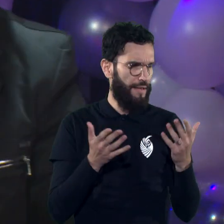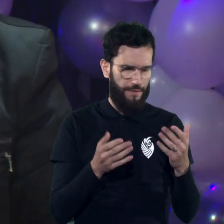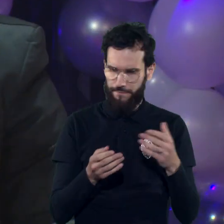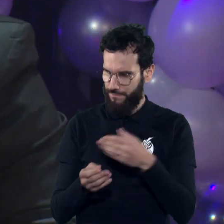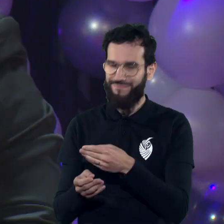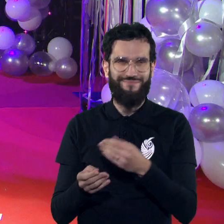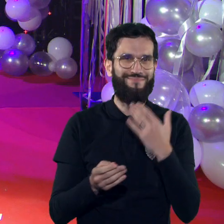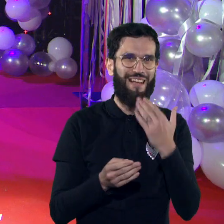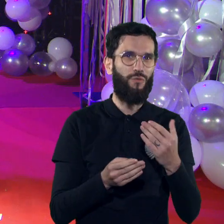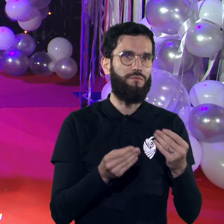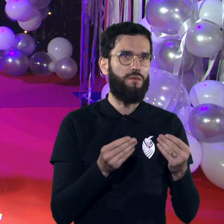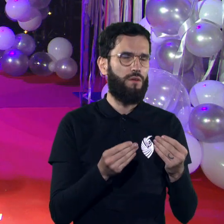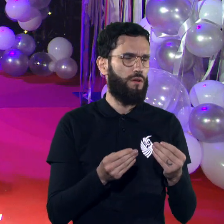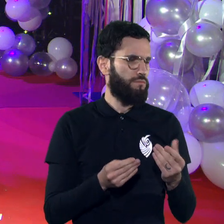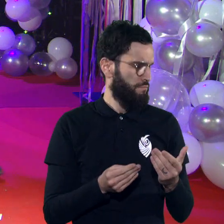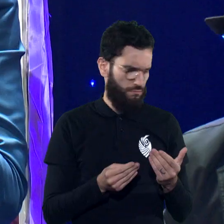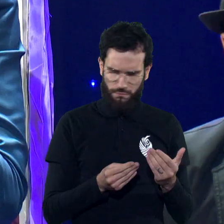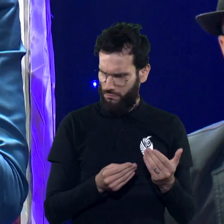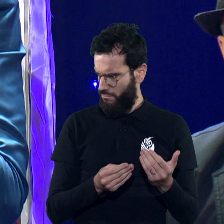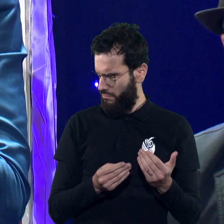odložil, ďakujem, takže tie nožnice...